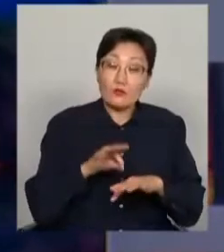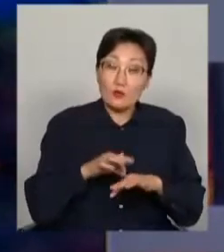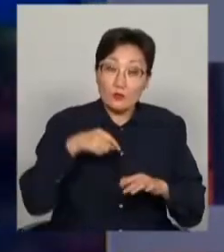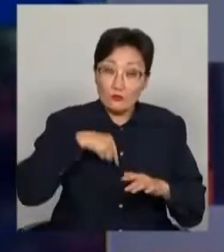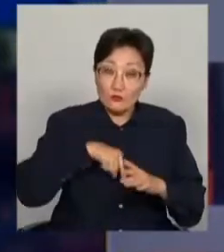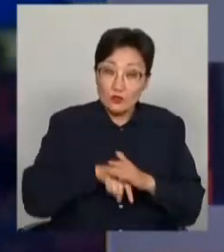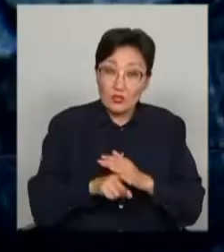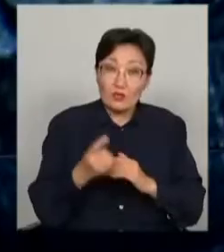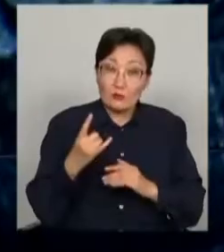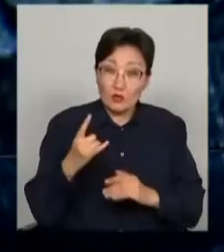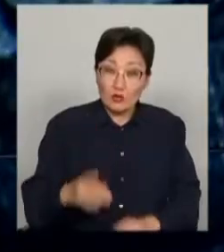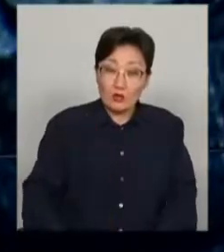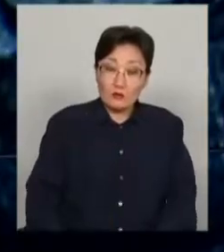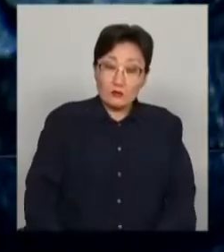плода?